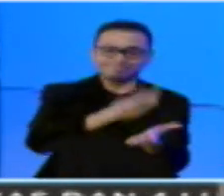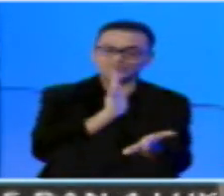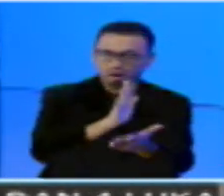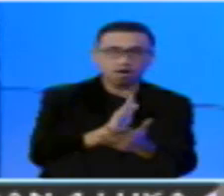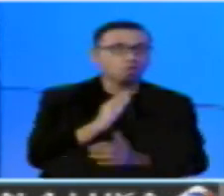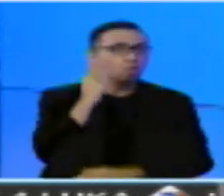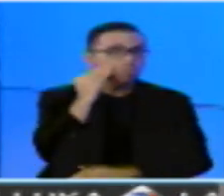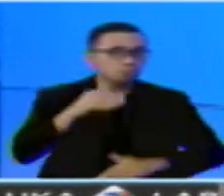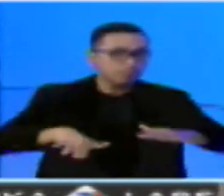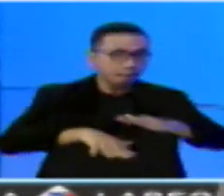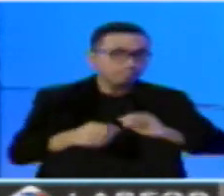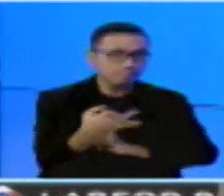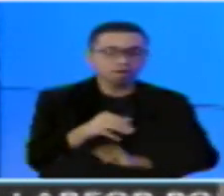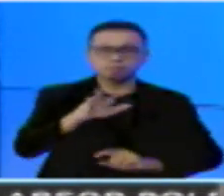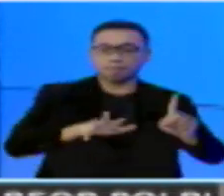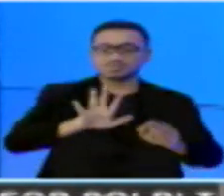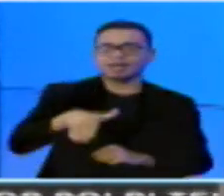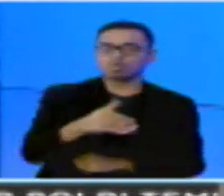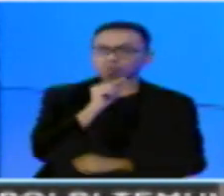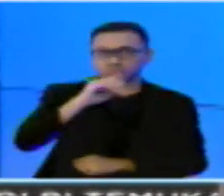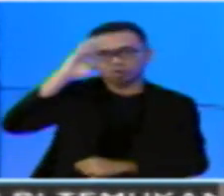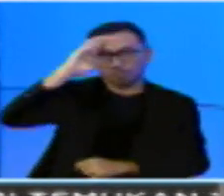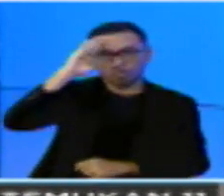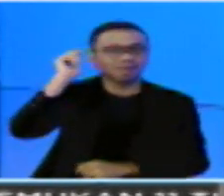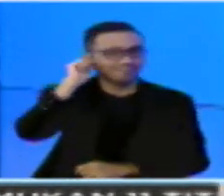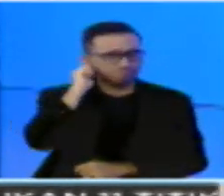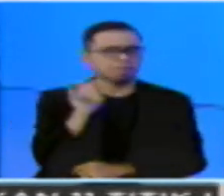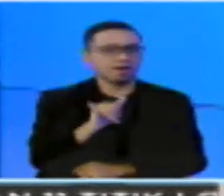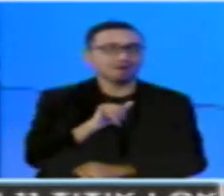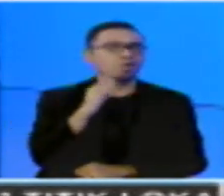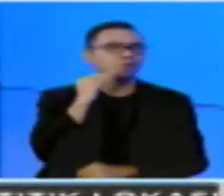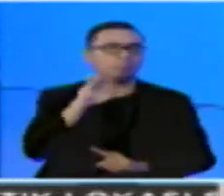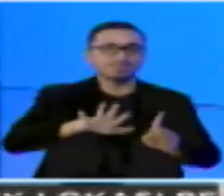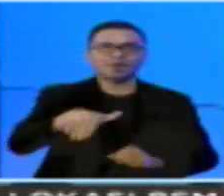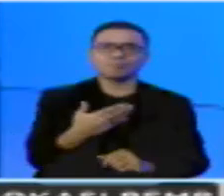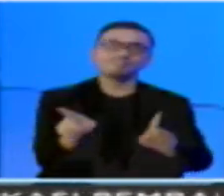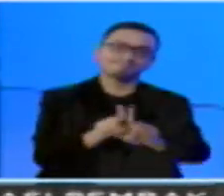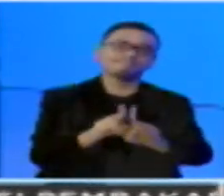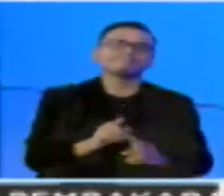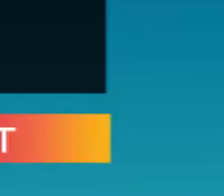usia pernikahan menjadi 19 tahun. Dari Pandeglang, Banten, Iskandar Nasution, iNews, melapor.